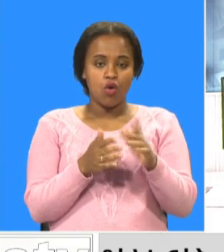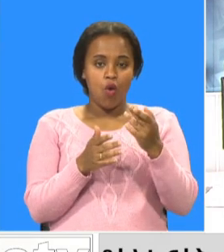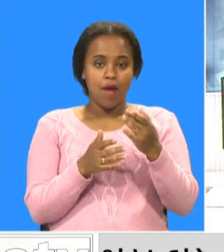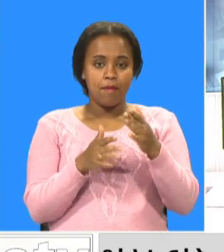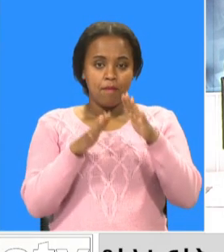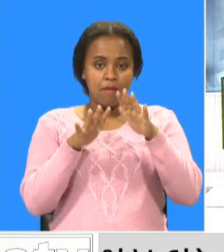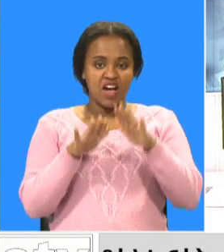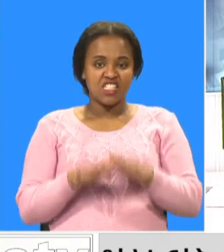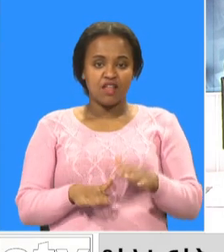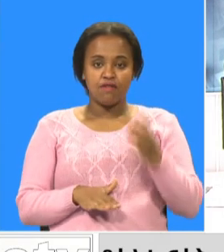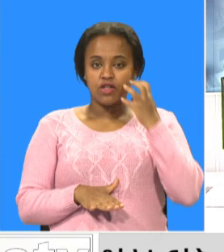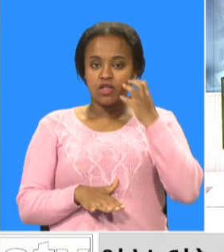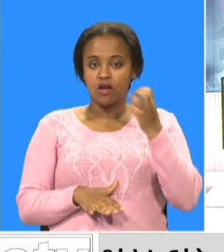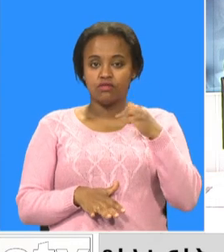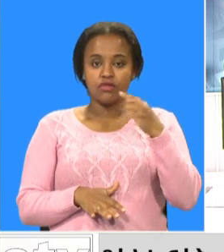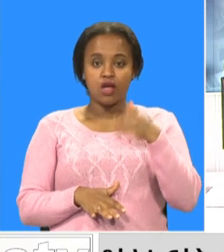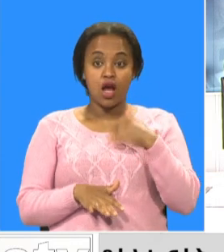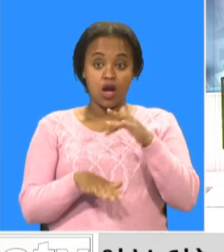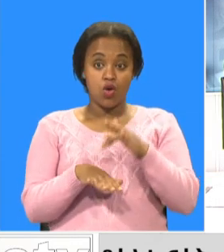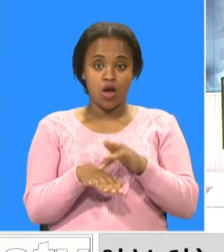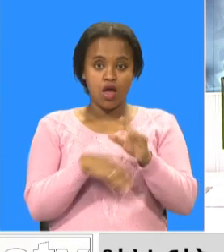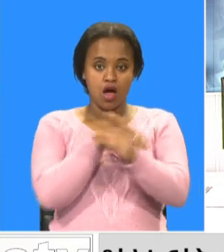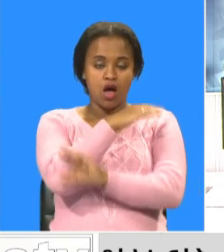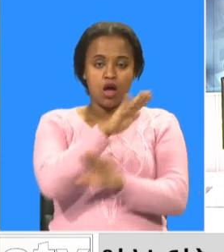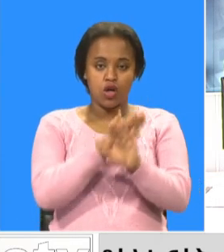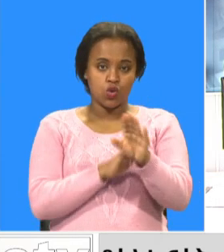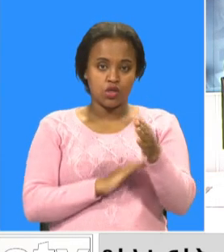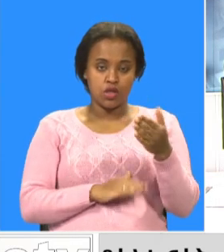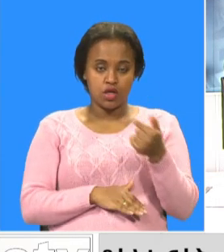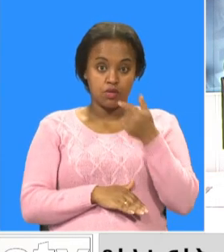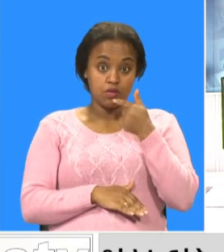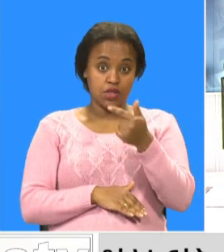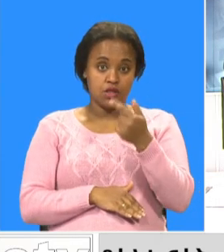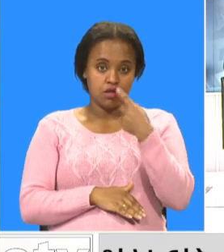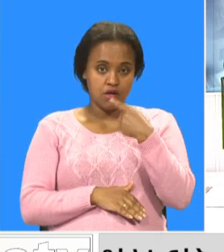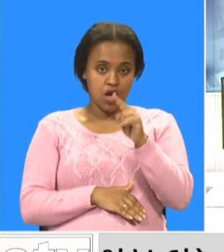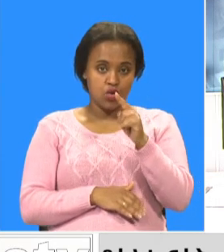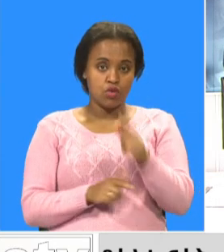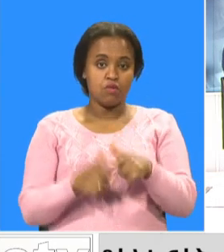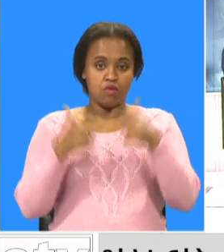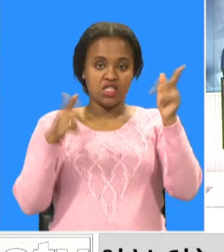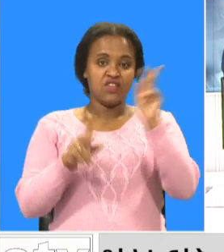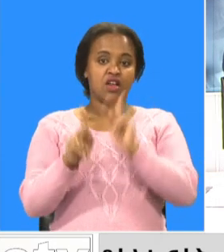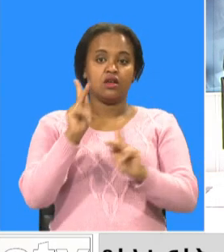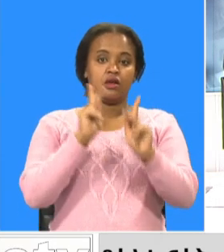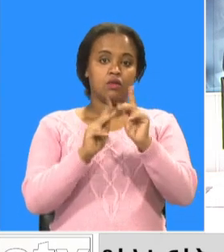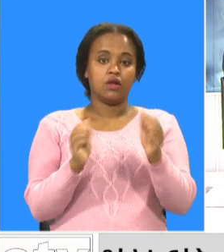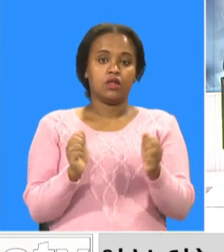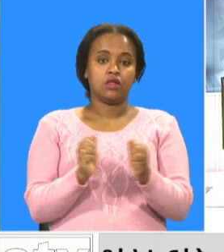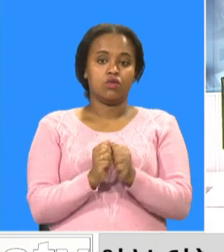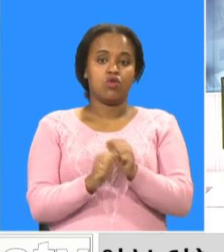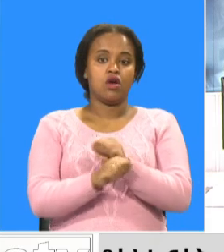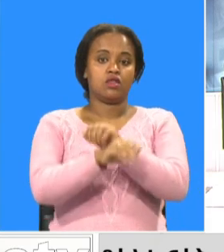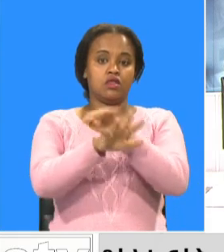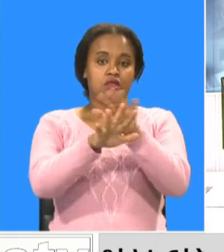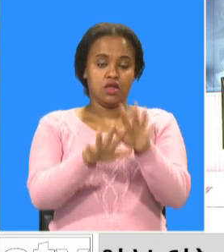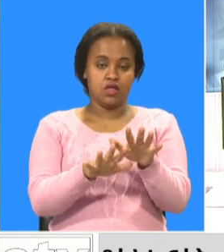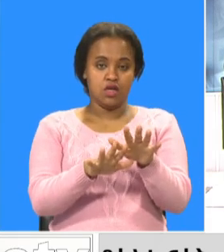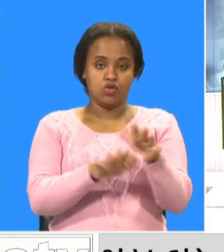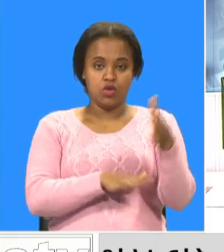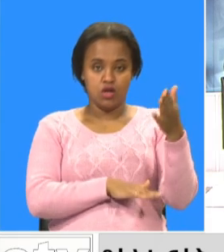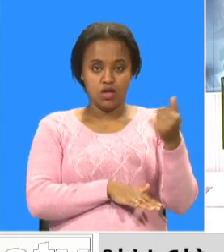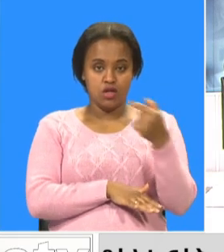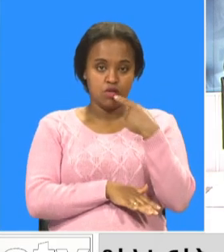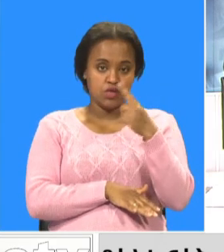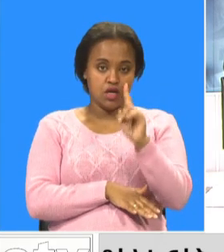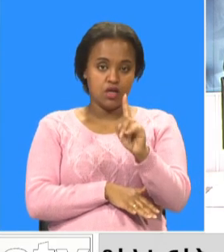ተያይዞ ቀደም ሲል የተነሳም ጥያቄ አለ። ሀገር ውስጥም ቀደም ሲል እንዳልኩት እኔ ገብቶ በስፋት ማህበረሰቡ ጋር ተሰራጭቷል። ቀደም ሲል